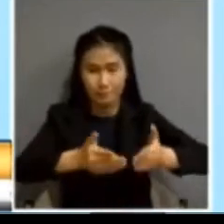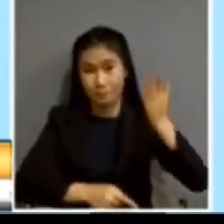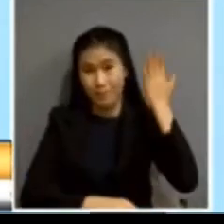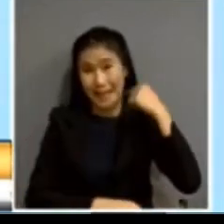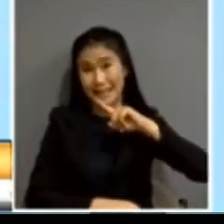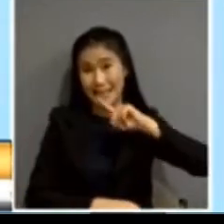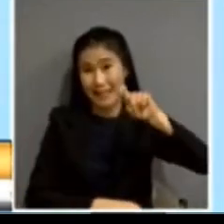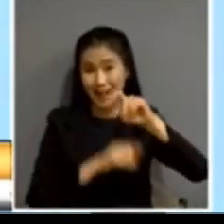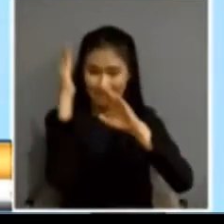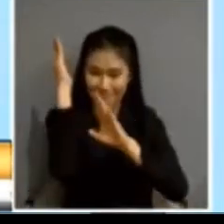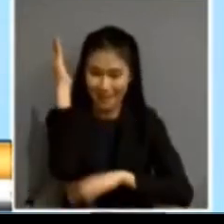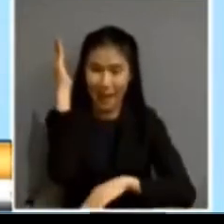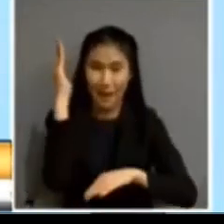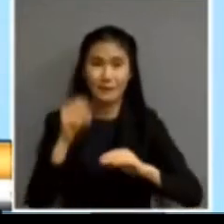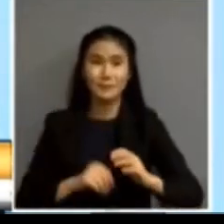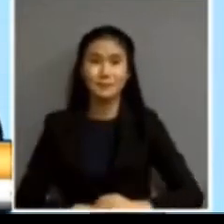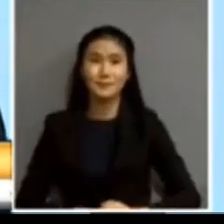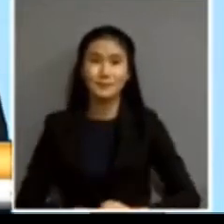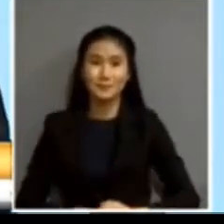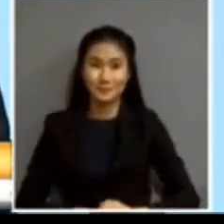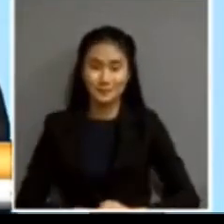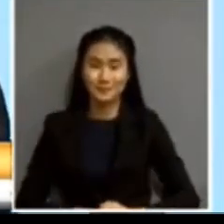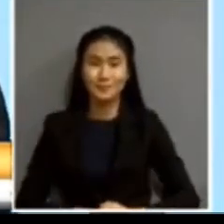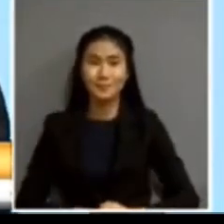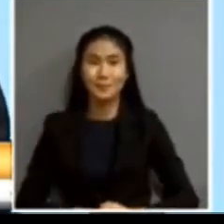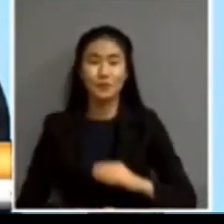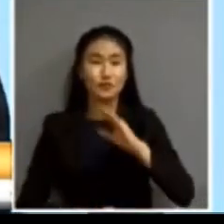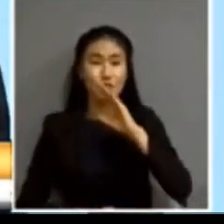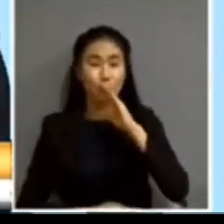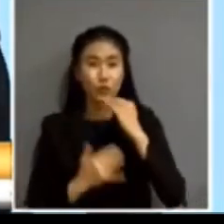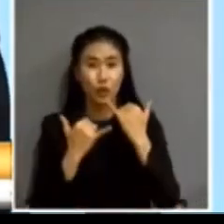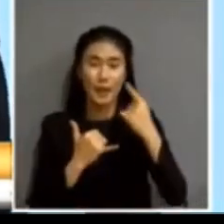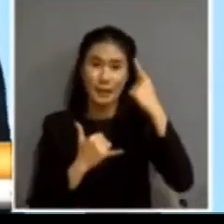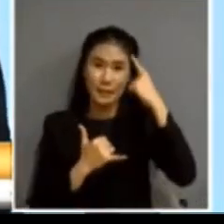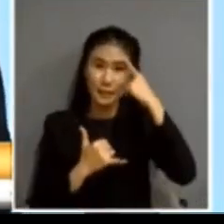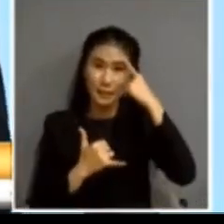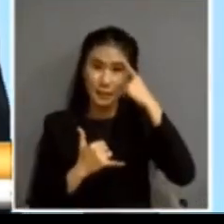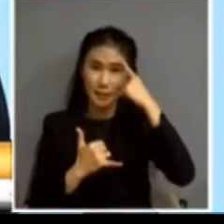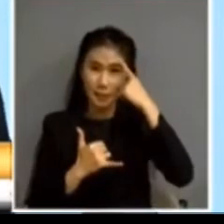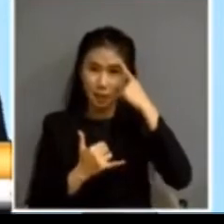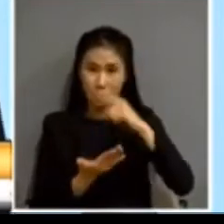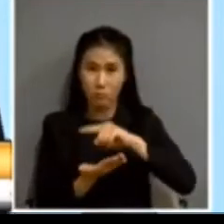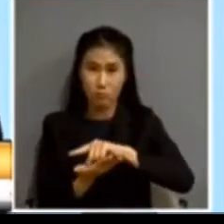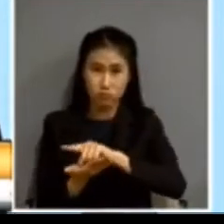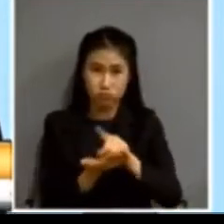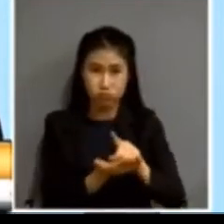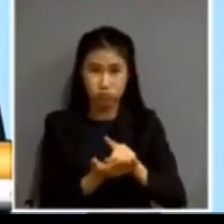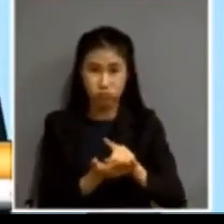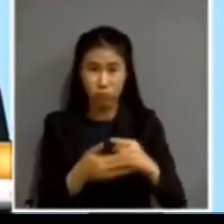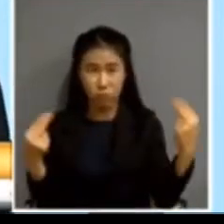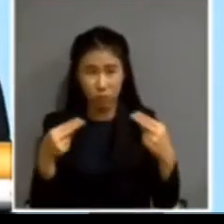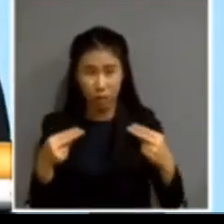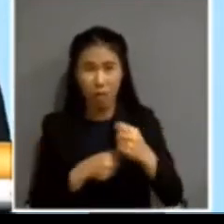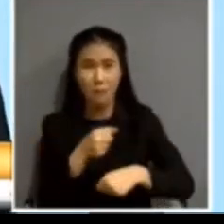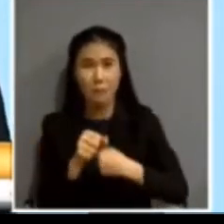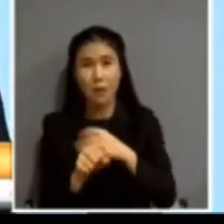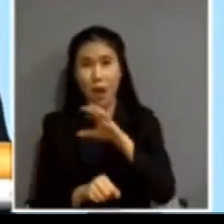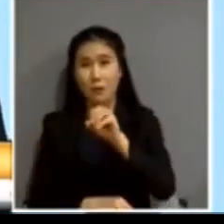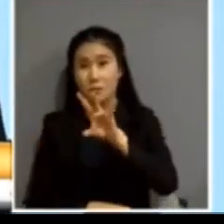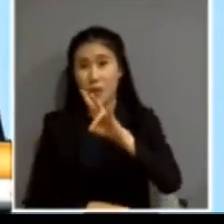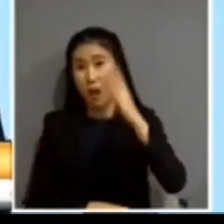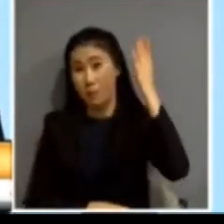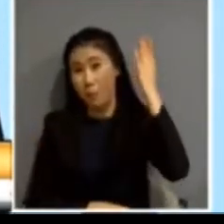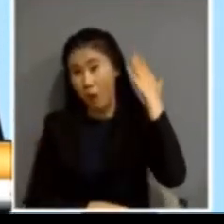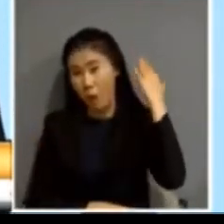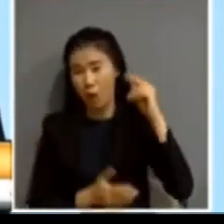ามถึงคือหลังจากมีการทำรัฐประหารเมื่อปี2557ผมทราบมาว่าท่านประธานมีส่ว